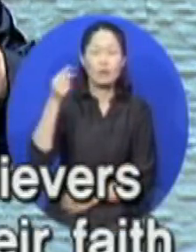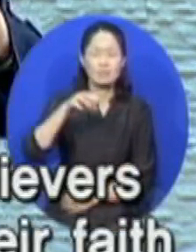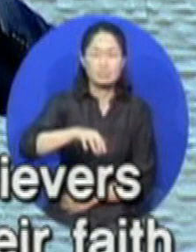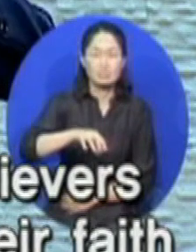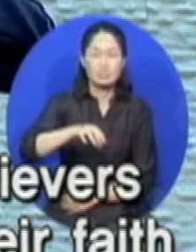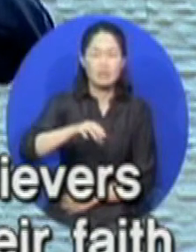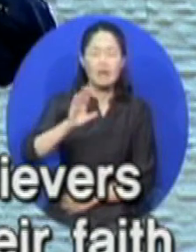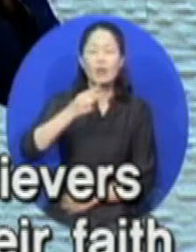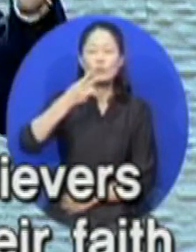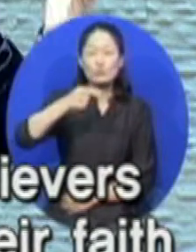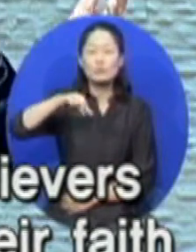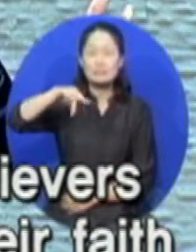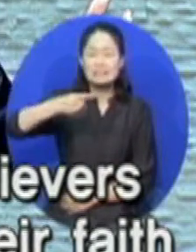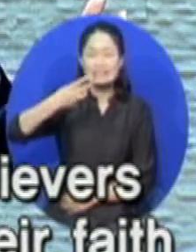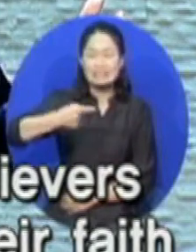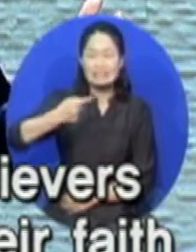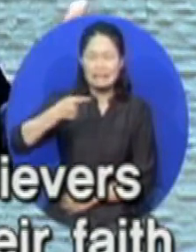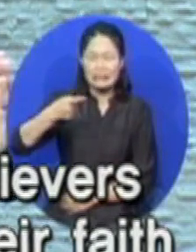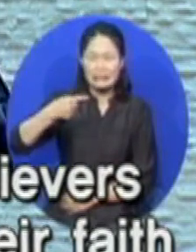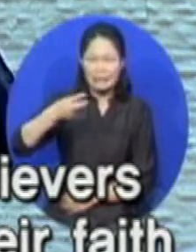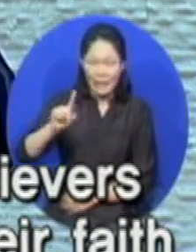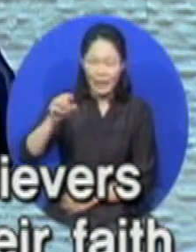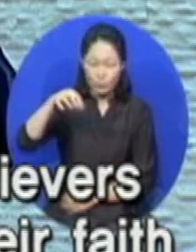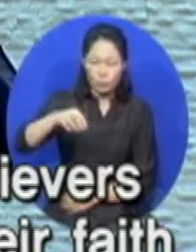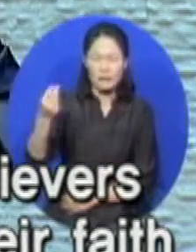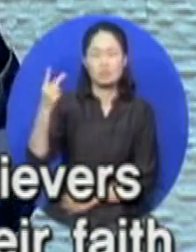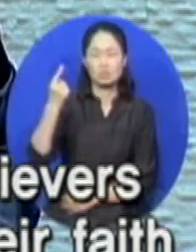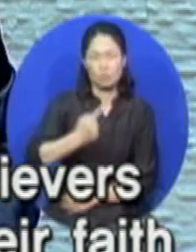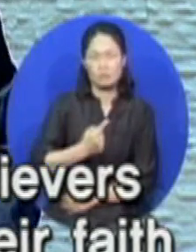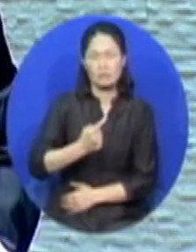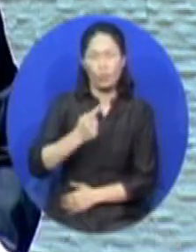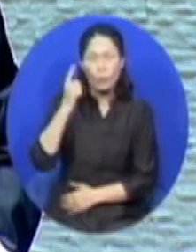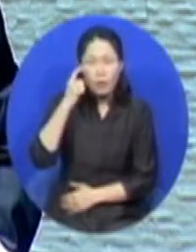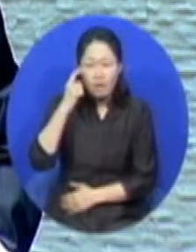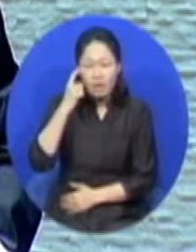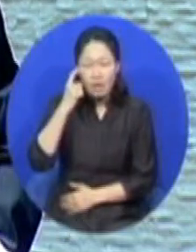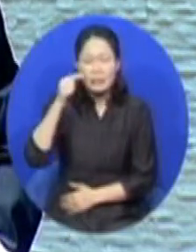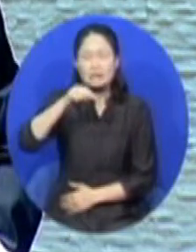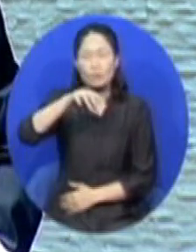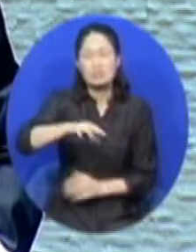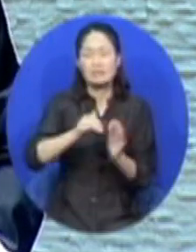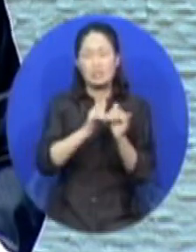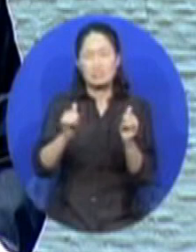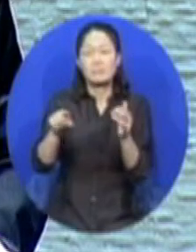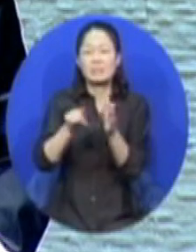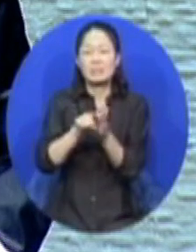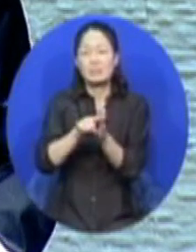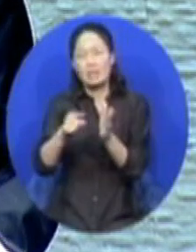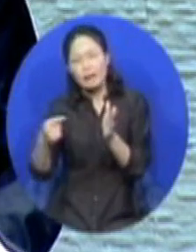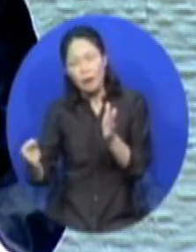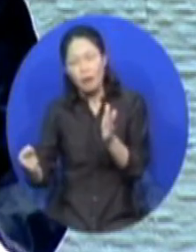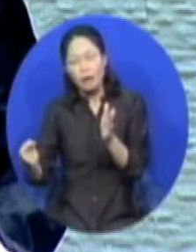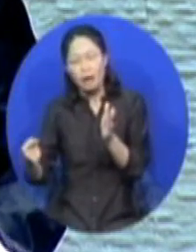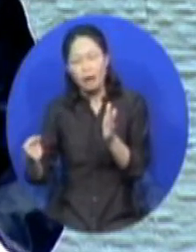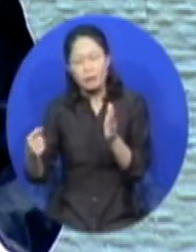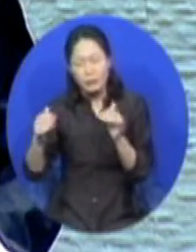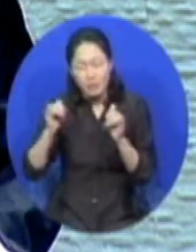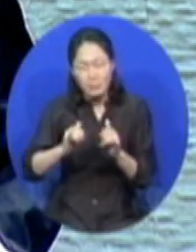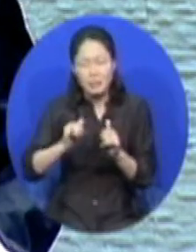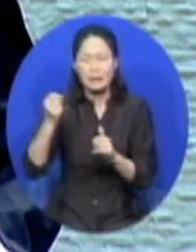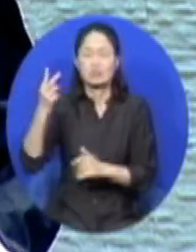본 수드라 의 교인들이 믿음을 잃어 버렸을까 그런 그럴만도